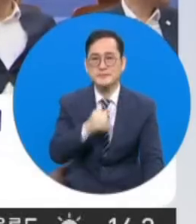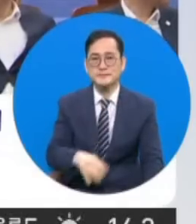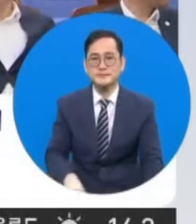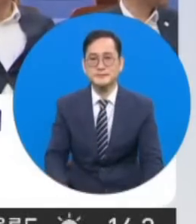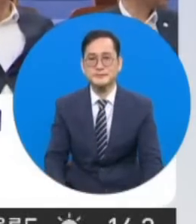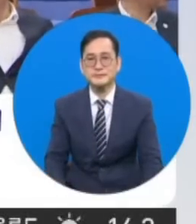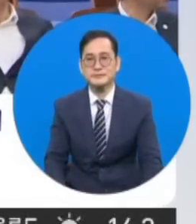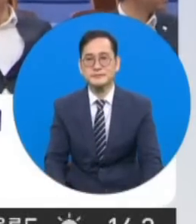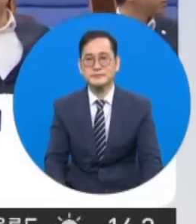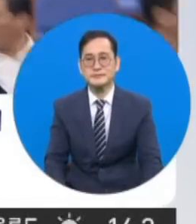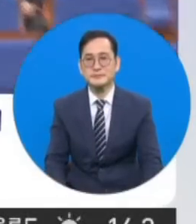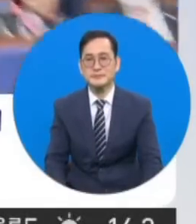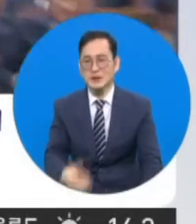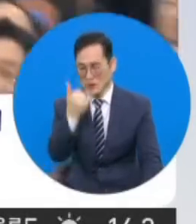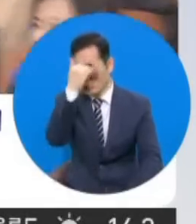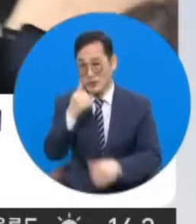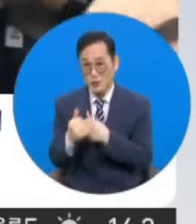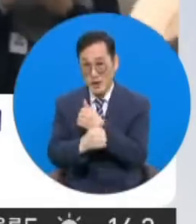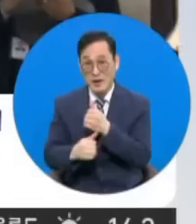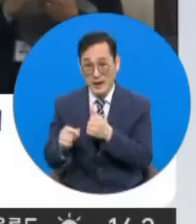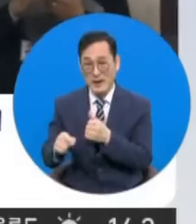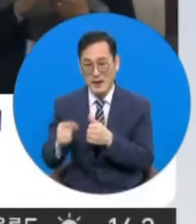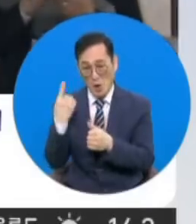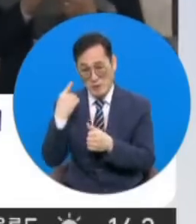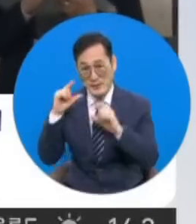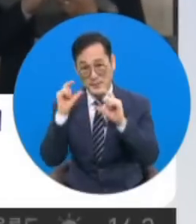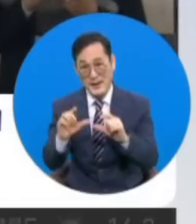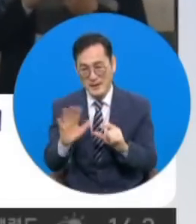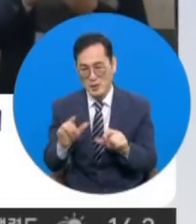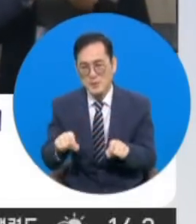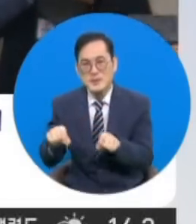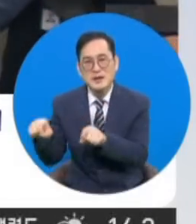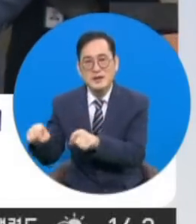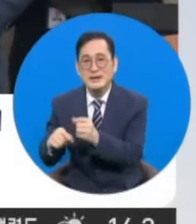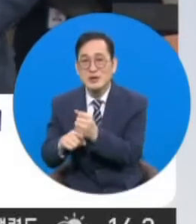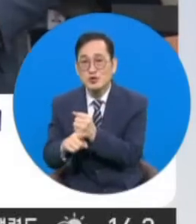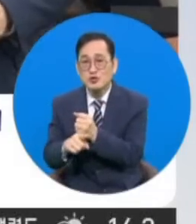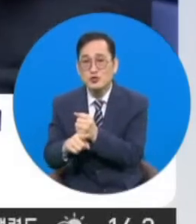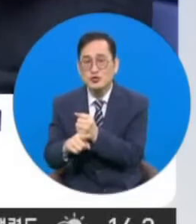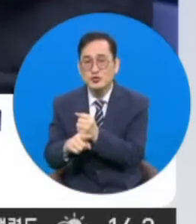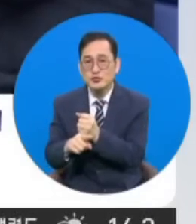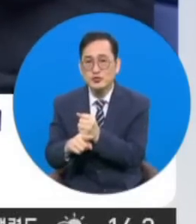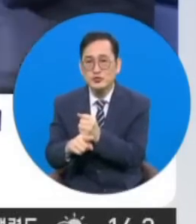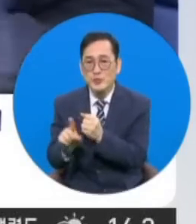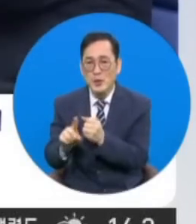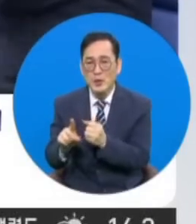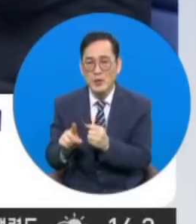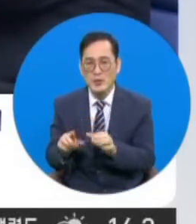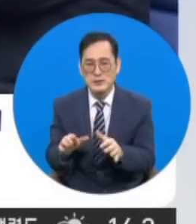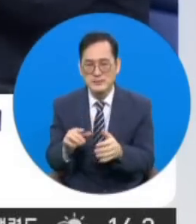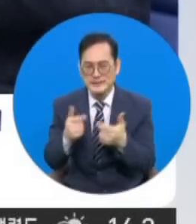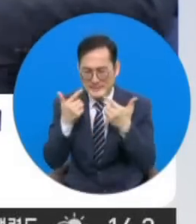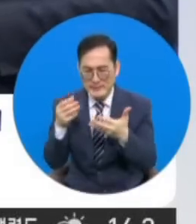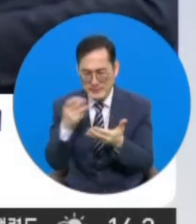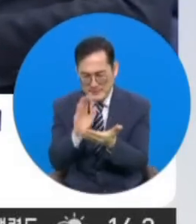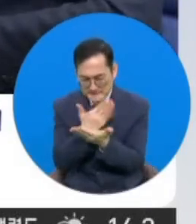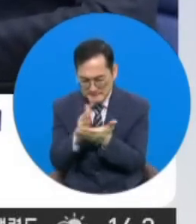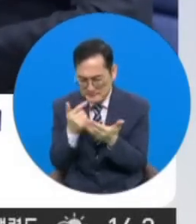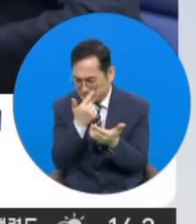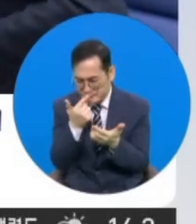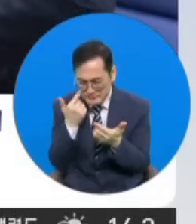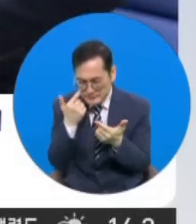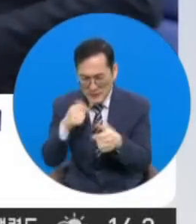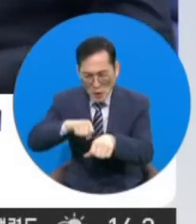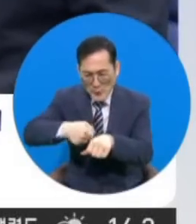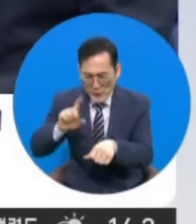어제 바로 결론을 내리지 않고 좀 밀었던 것은 여론의 쫓겨서 그냥 막 급하게 하지 말고 정말로 따져봐서이 두 사람에